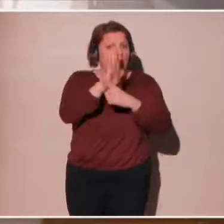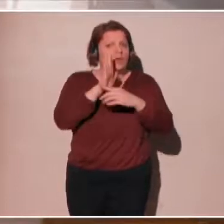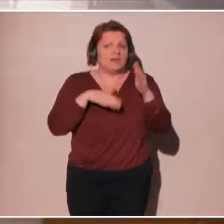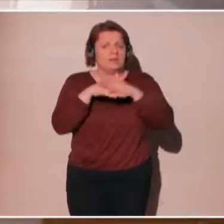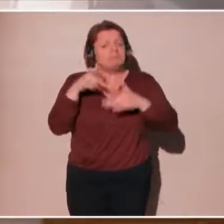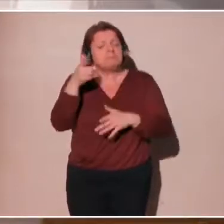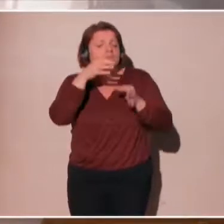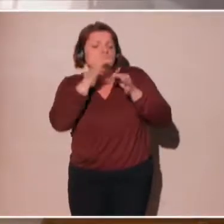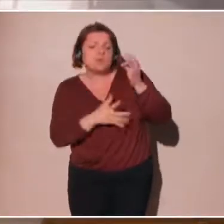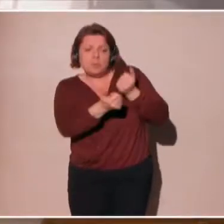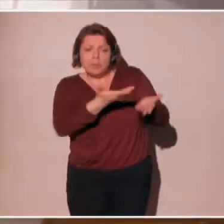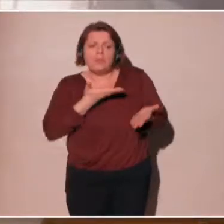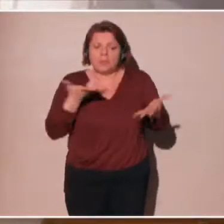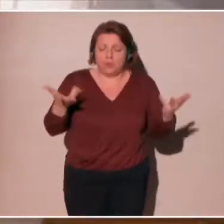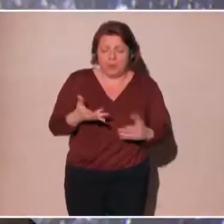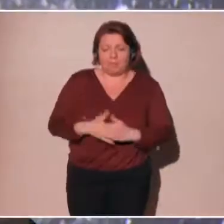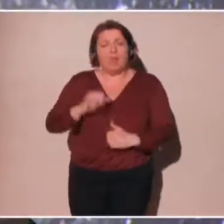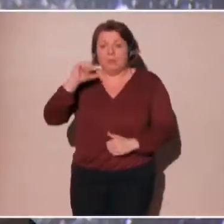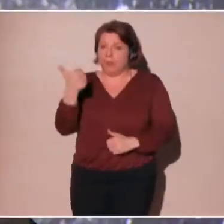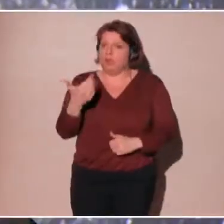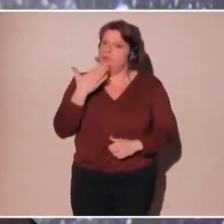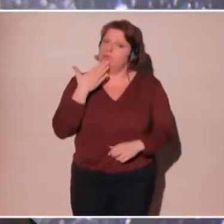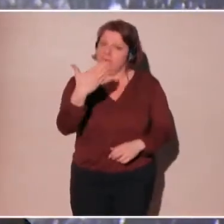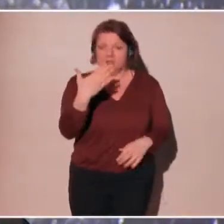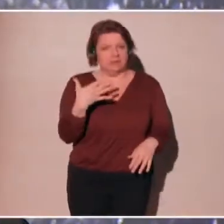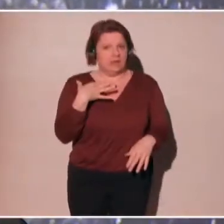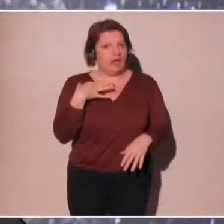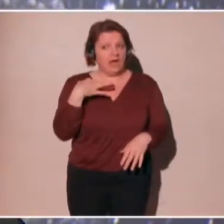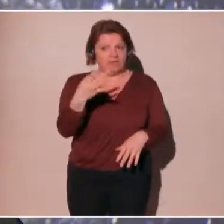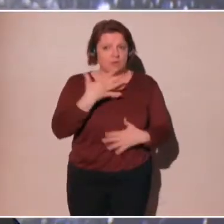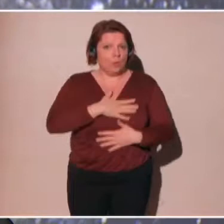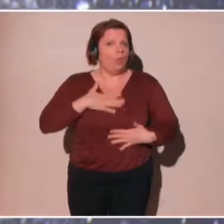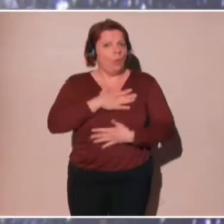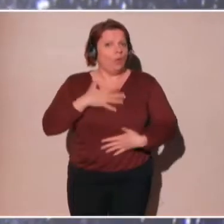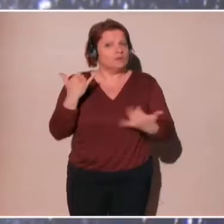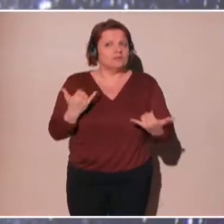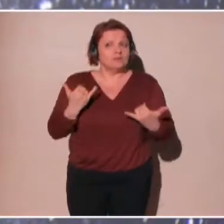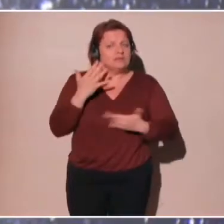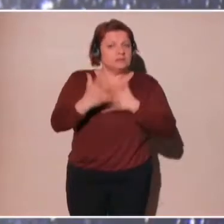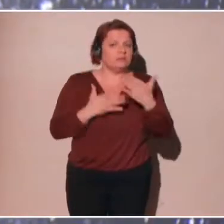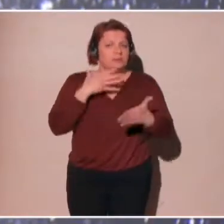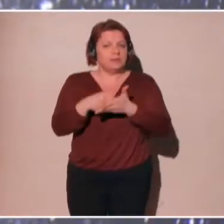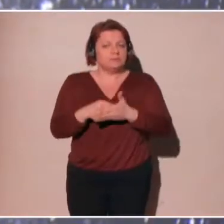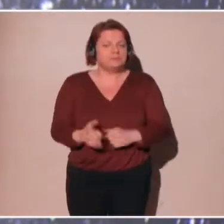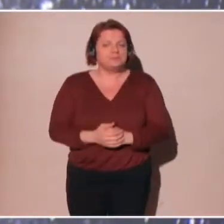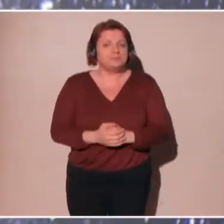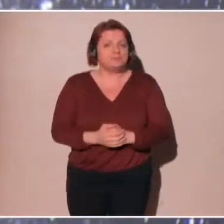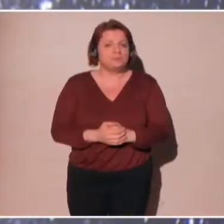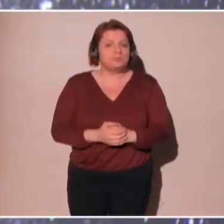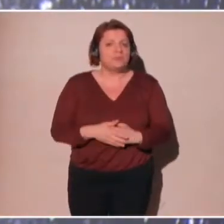le sujet? Eh bien, je commencerai par vous remercier vraiment de m'avoir invité. Je suis très heureuse d'être parmi vous. Nous avons